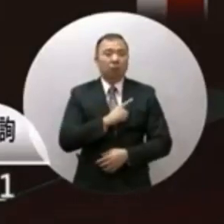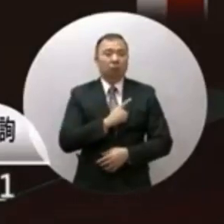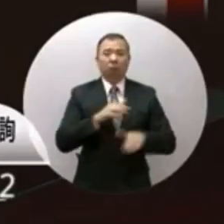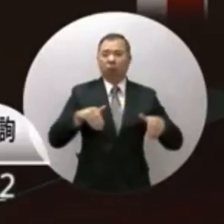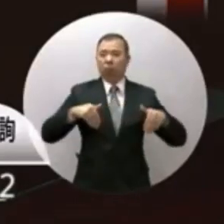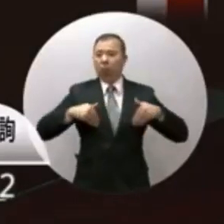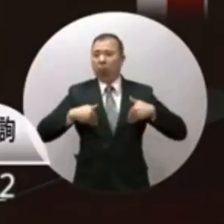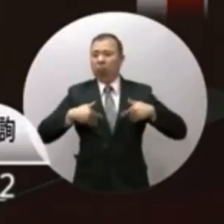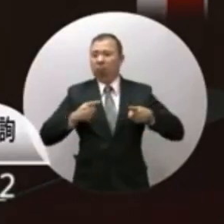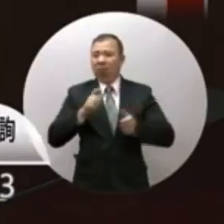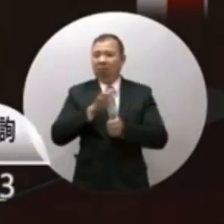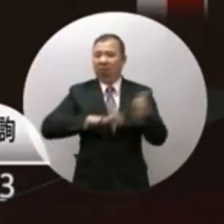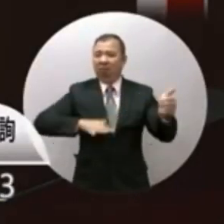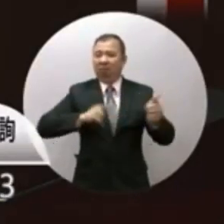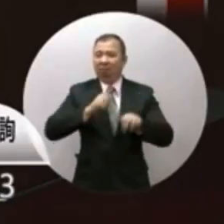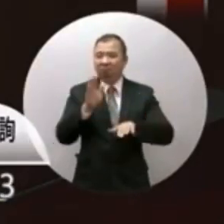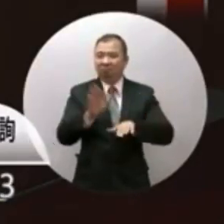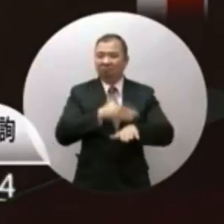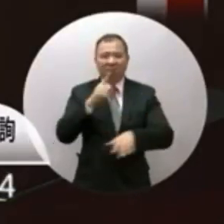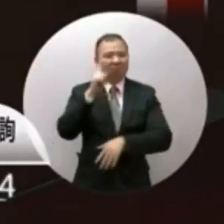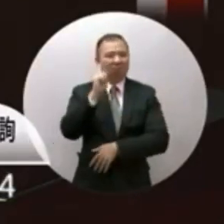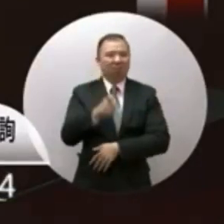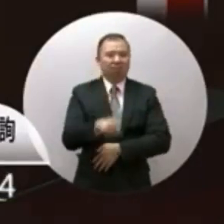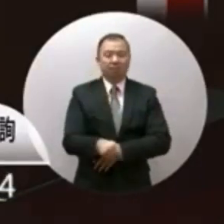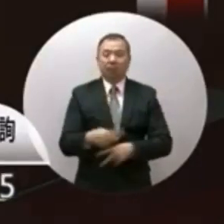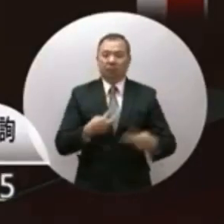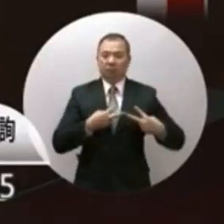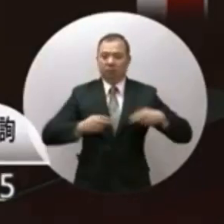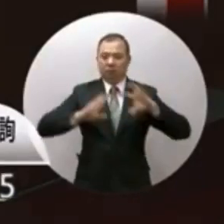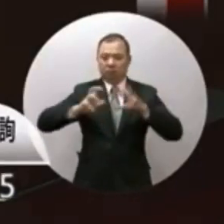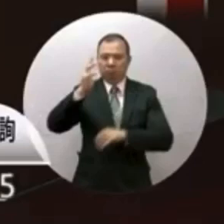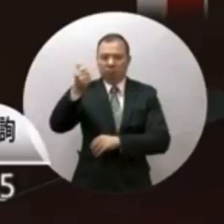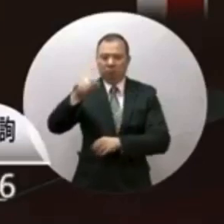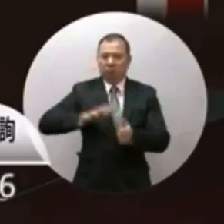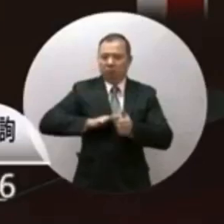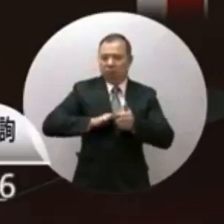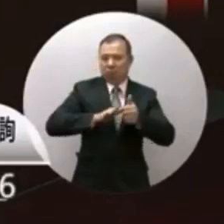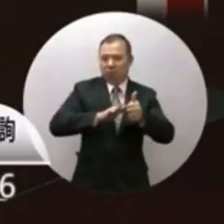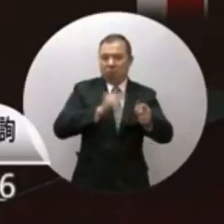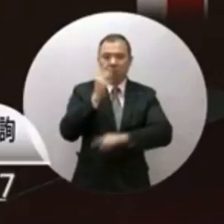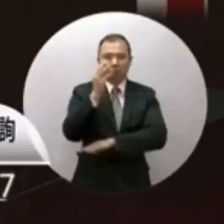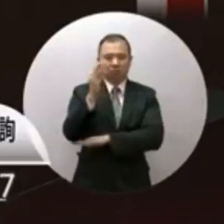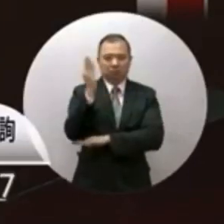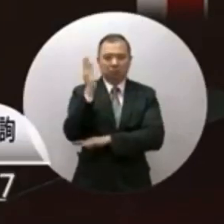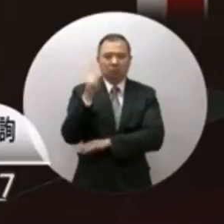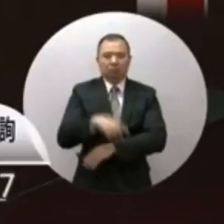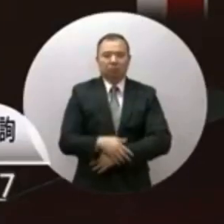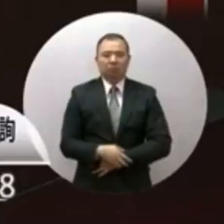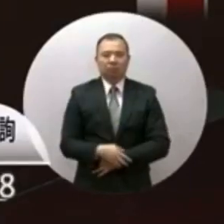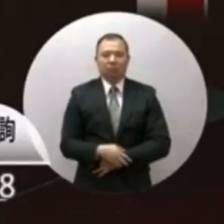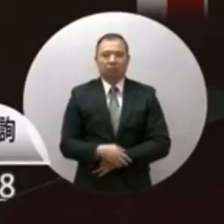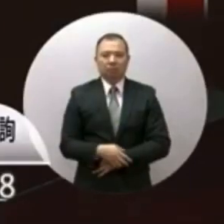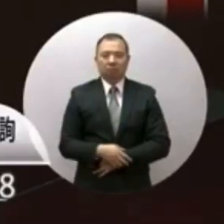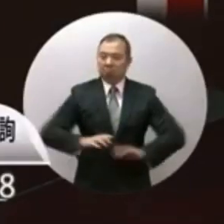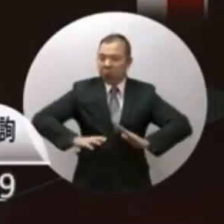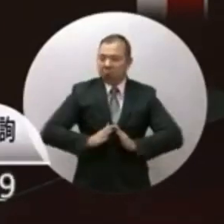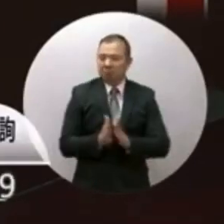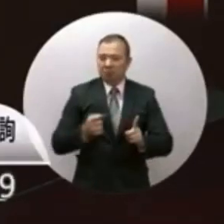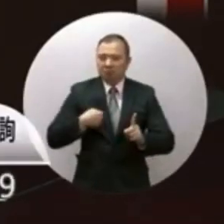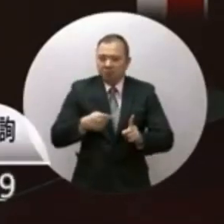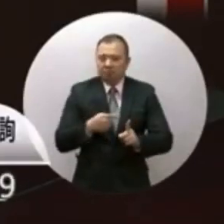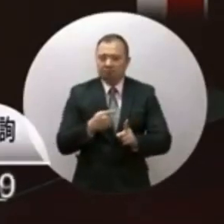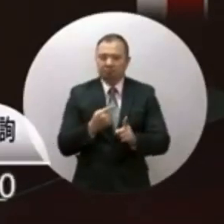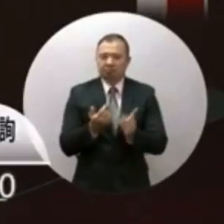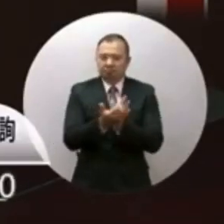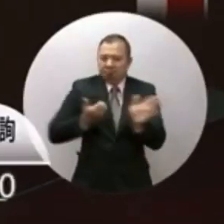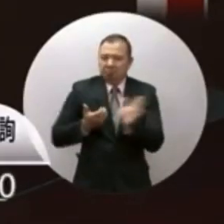外，所以在蔡总统领导下，政府快速、全面的来